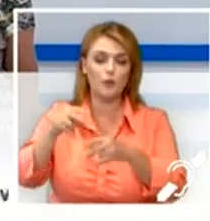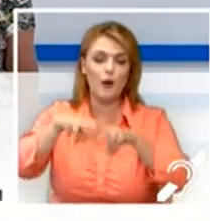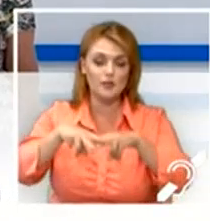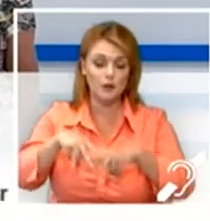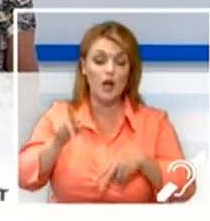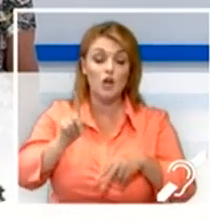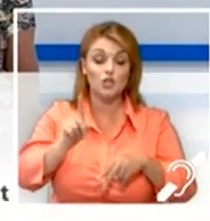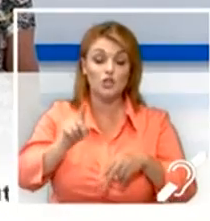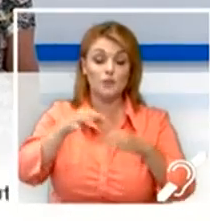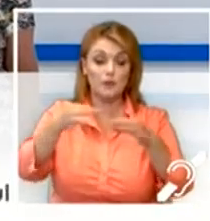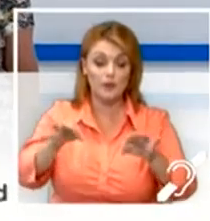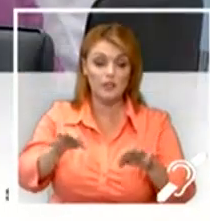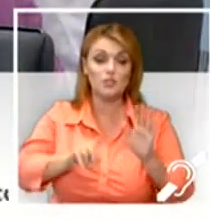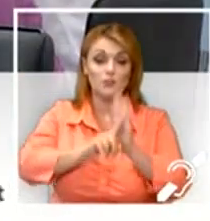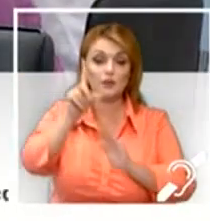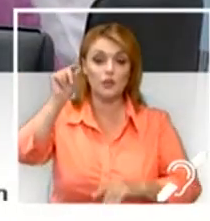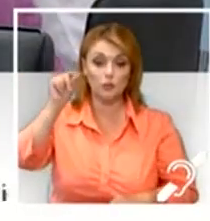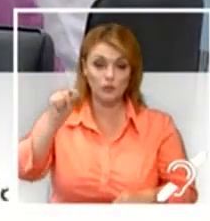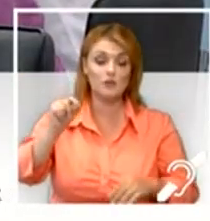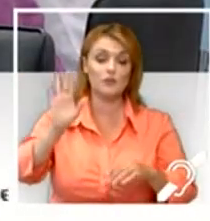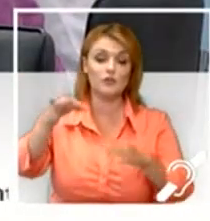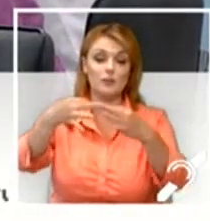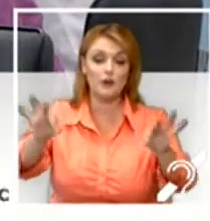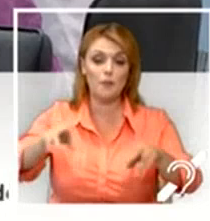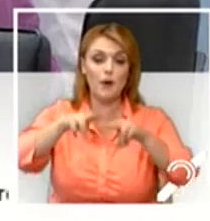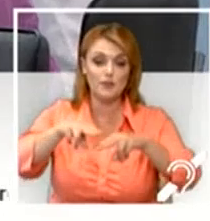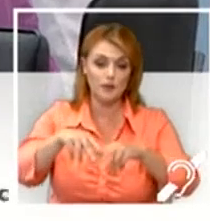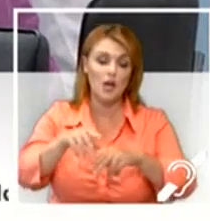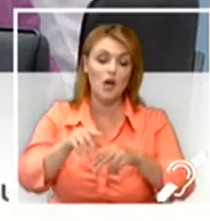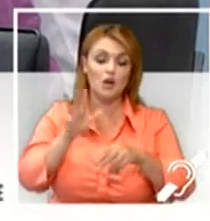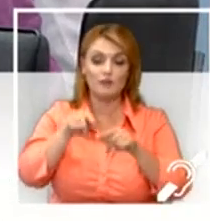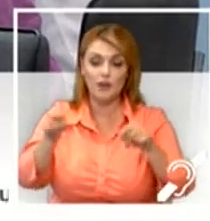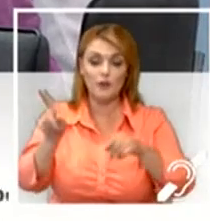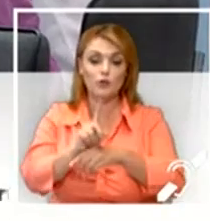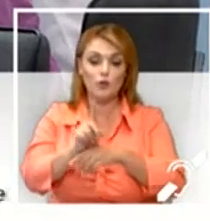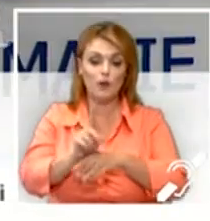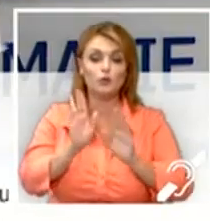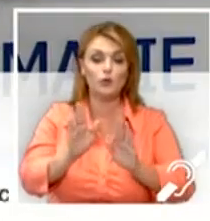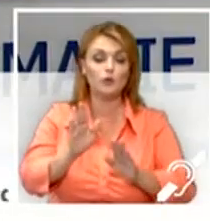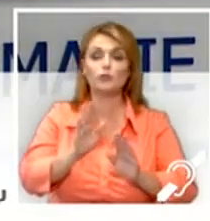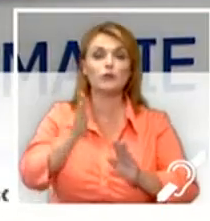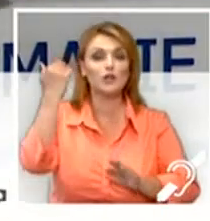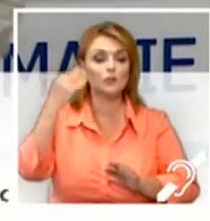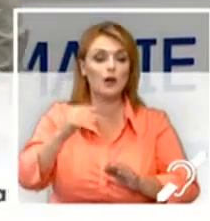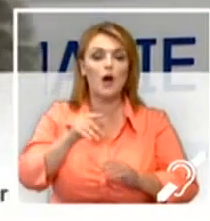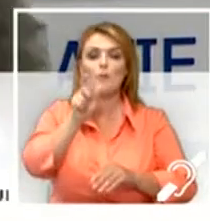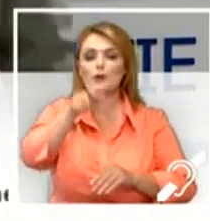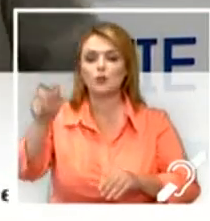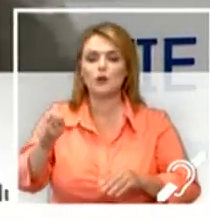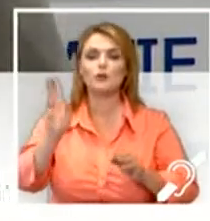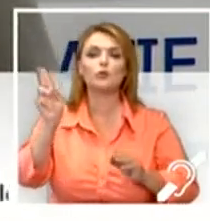luni centrele multifuncționale să elibereze pașapoarte în regim normal și nu doar persoanelor care au urgențe, ca